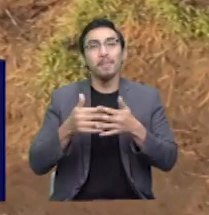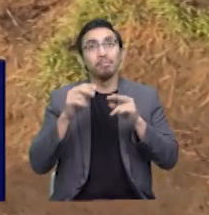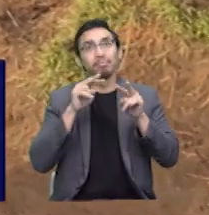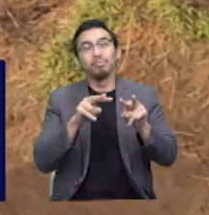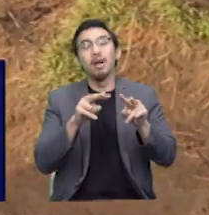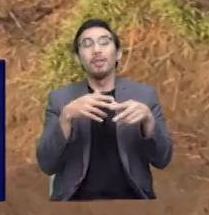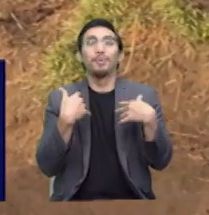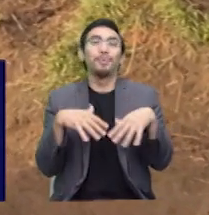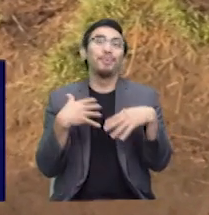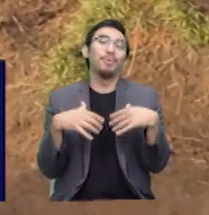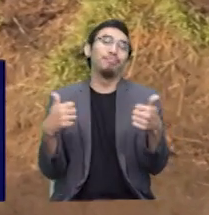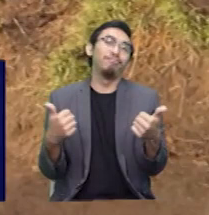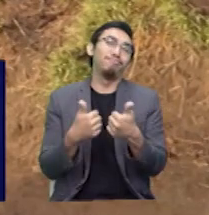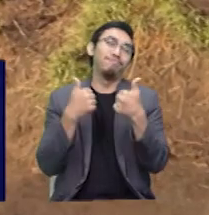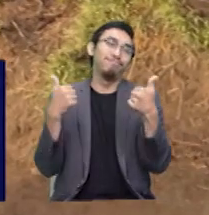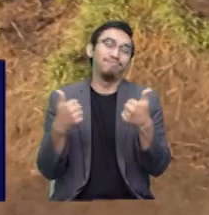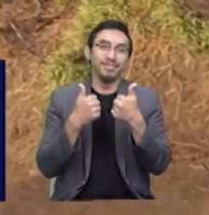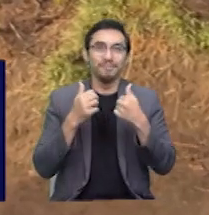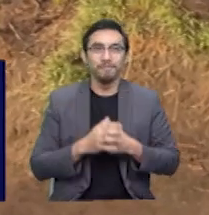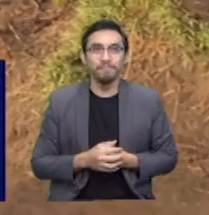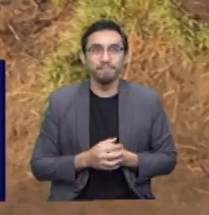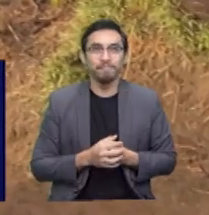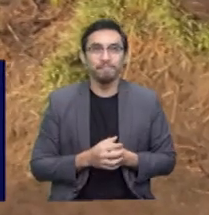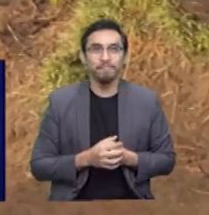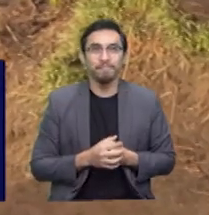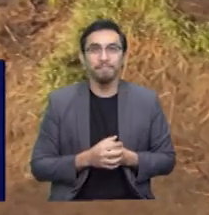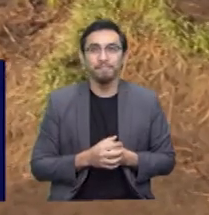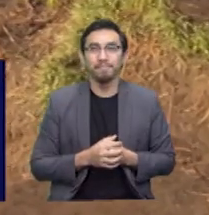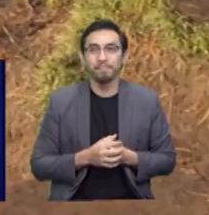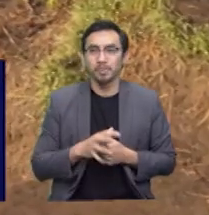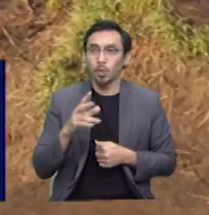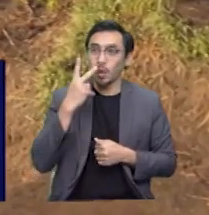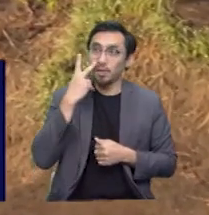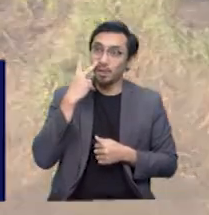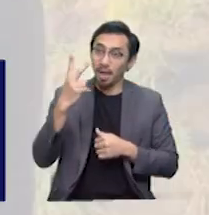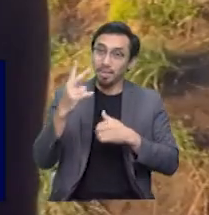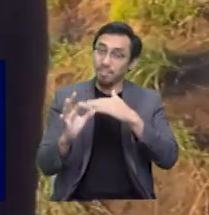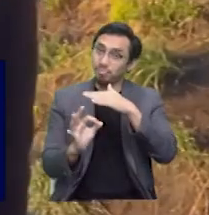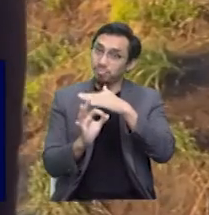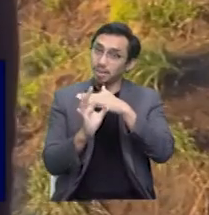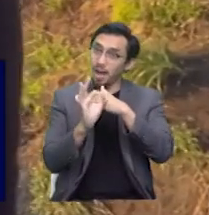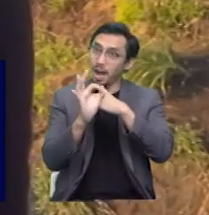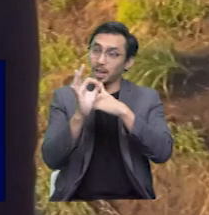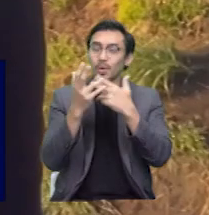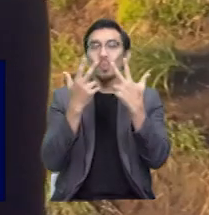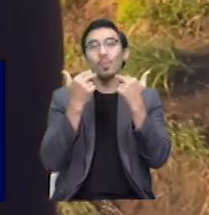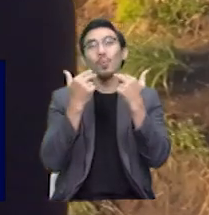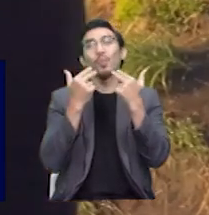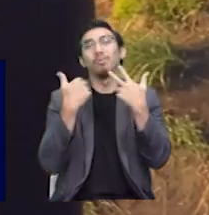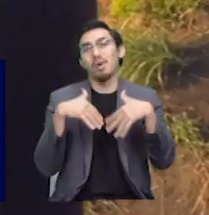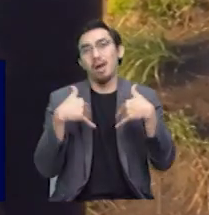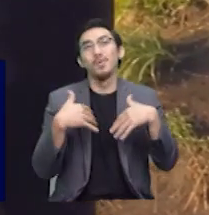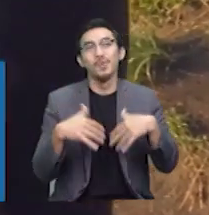bagus dan disuguhkan matahari terbit tadi itu keren banget. Sangat menakjubkan